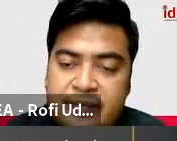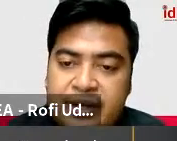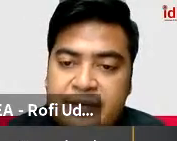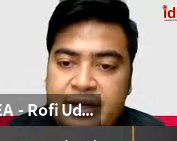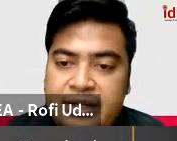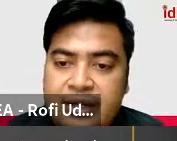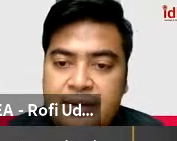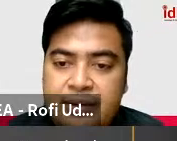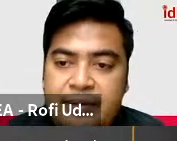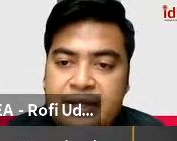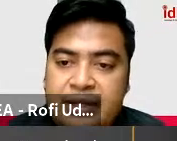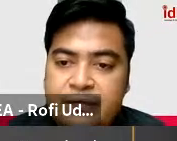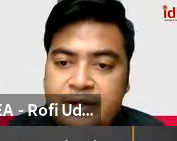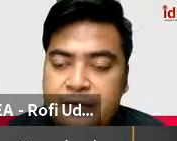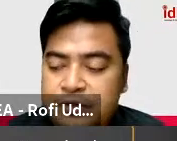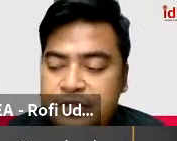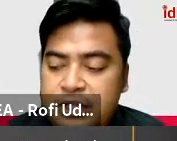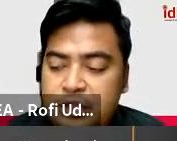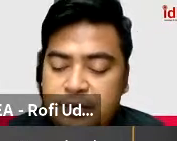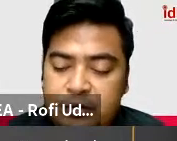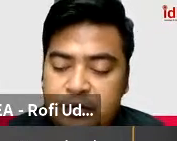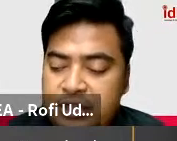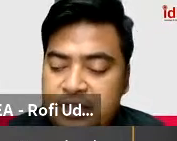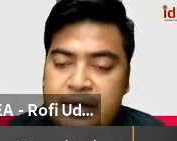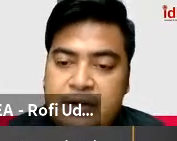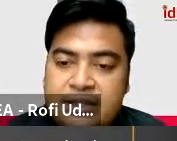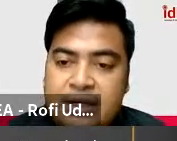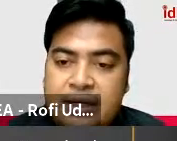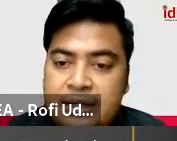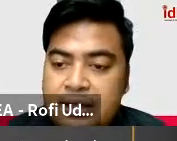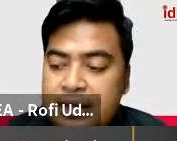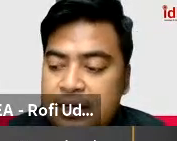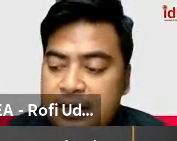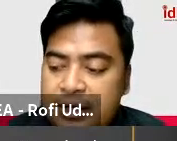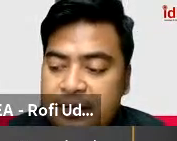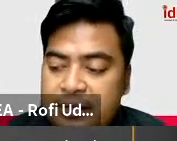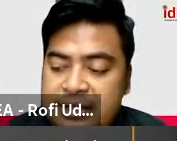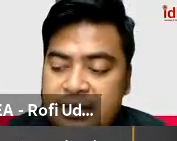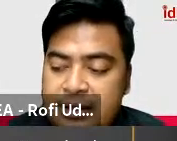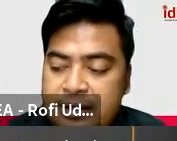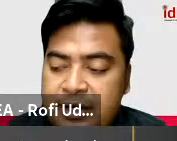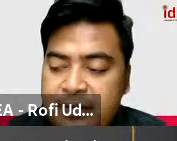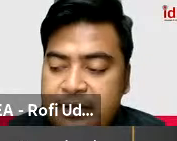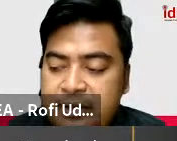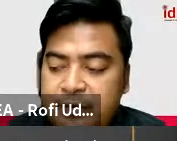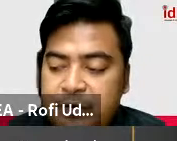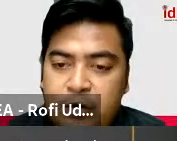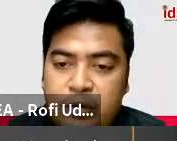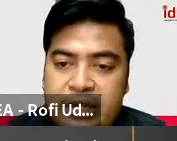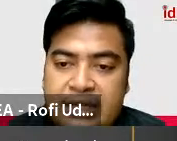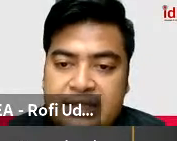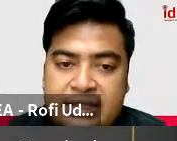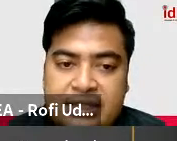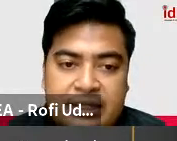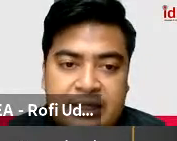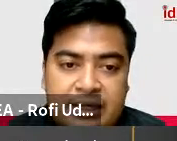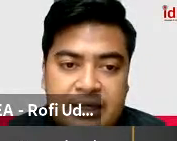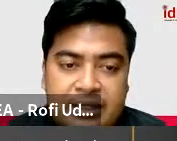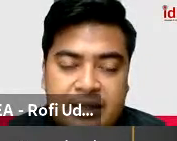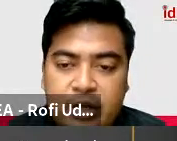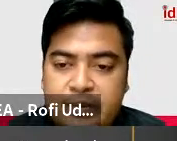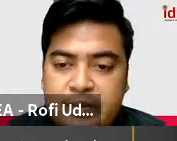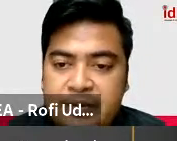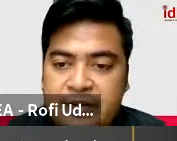asosiasi tapi kami kan tidak memiliki fungsi atau otoritas pengawasan agar kami hanya apa namanya wadah komunikasi